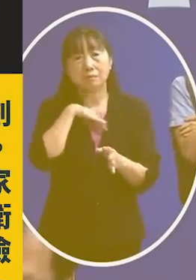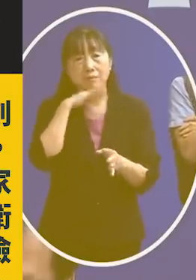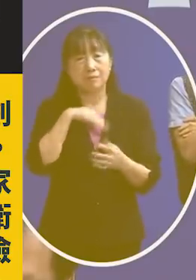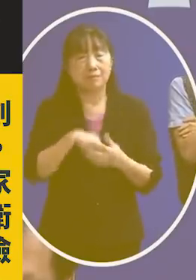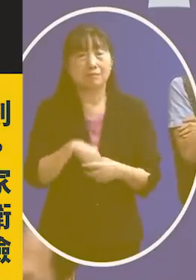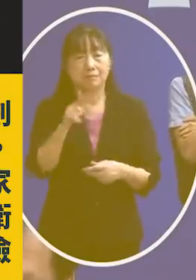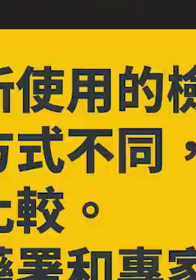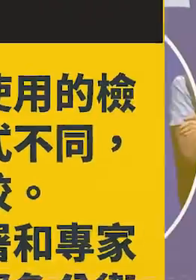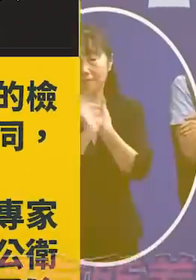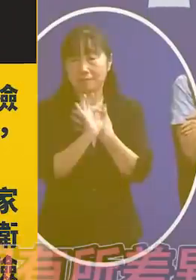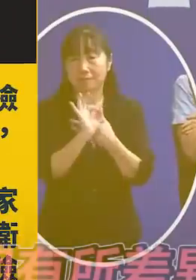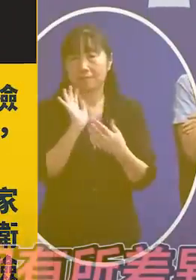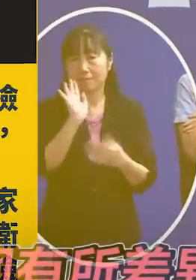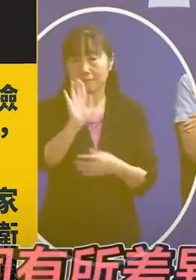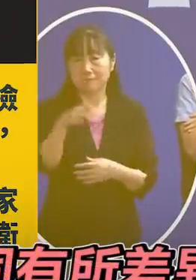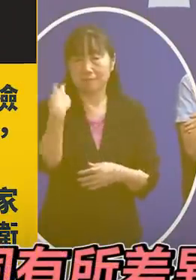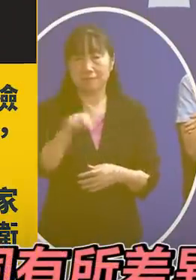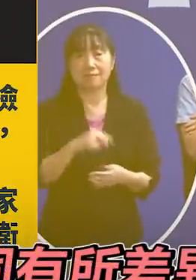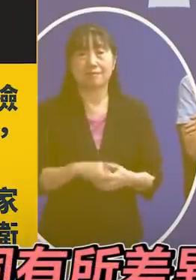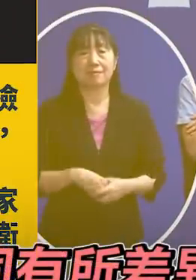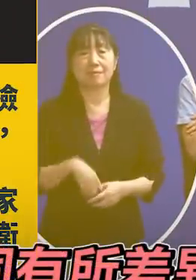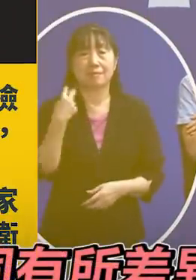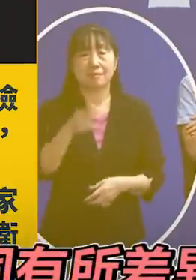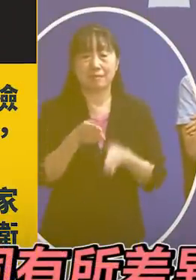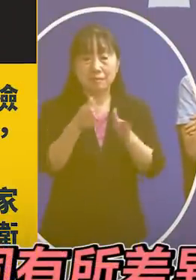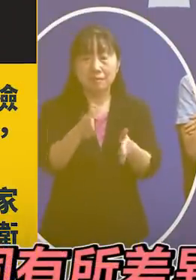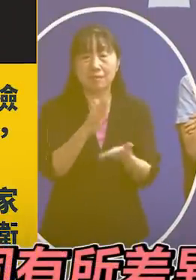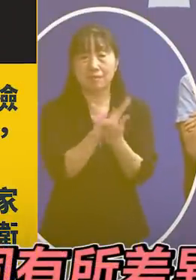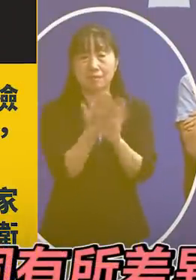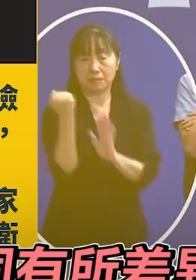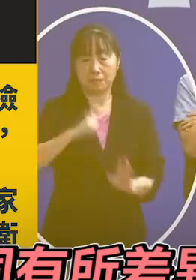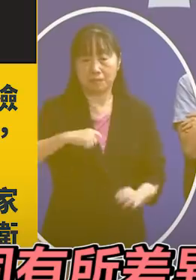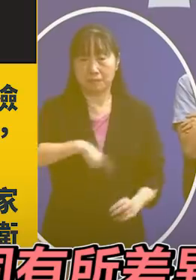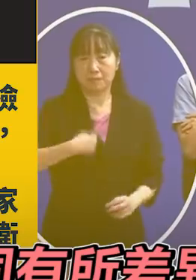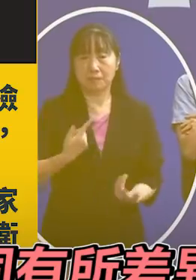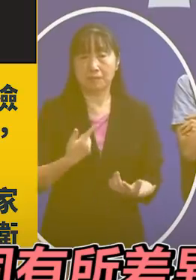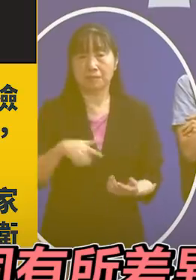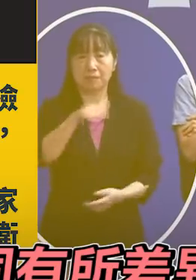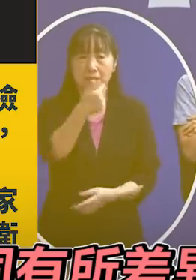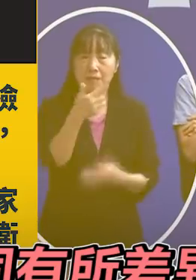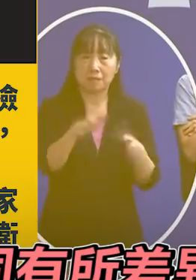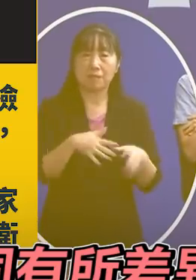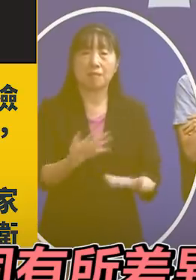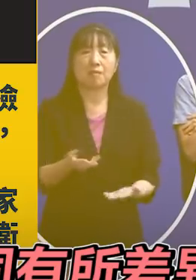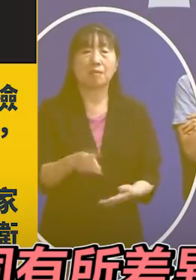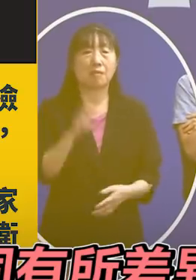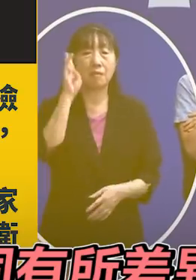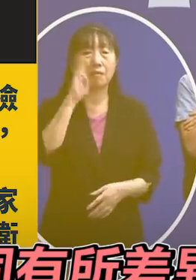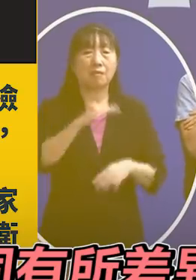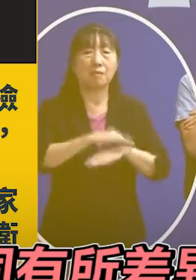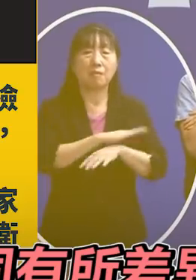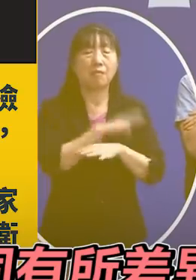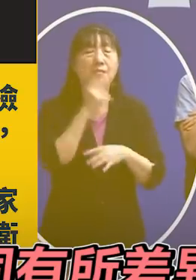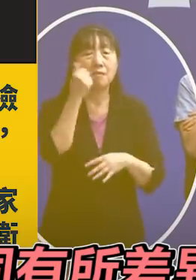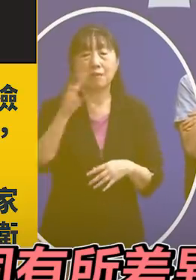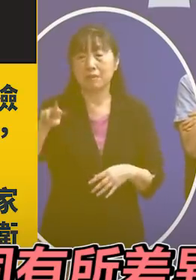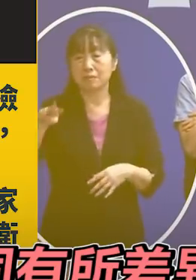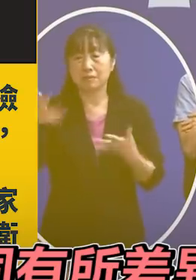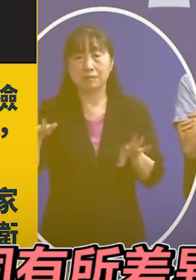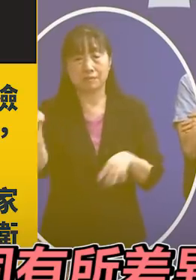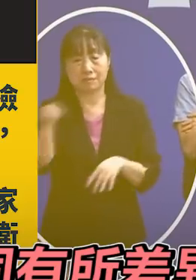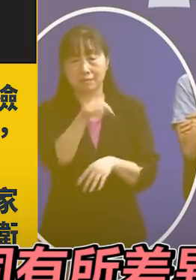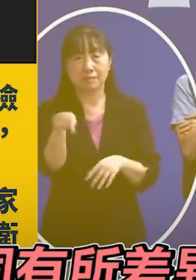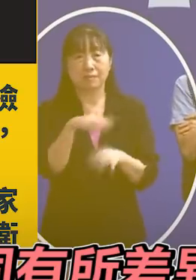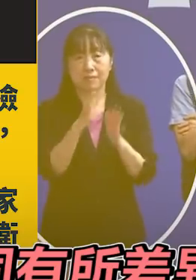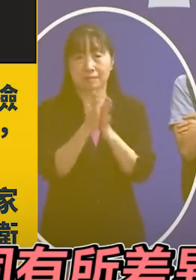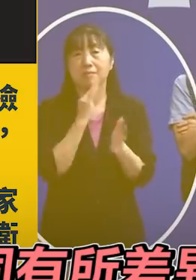接的试验。那另外这些综合抗体的效果，不管是600多跟这个诺瓦克3000多，这些数字都是需要在同